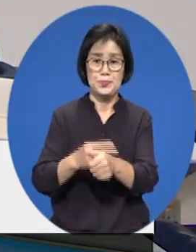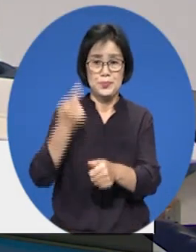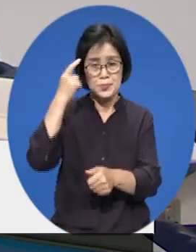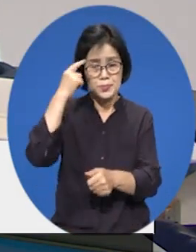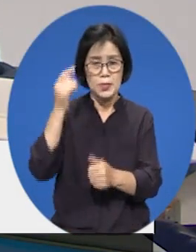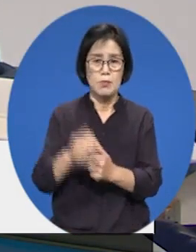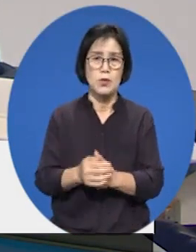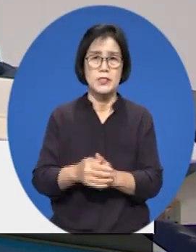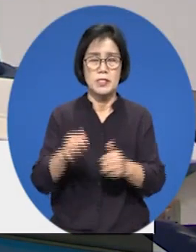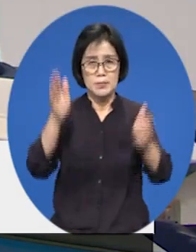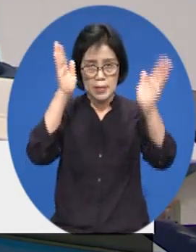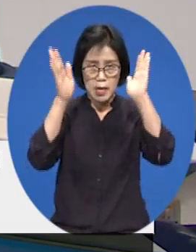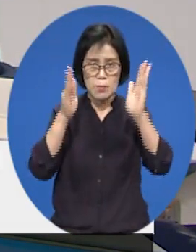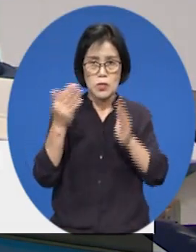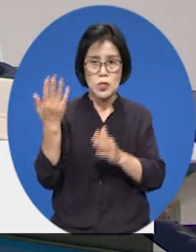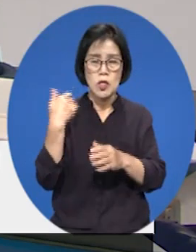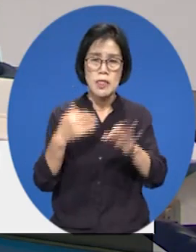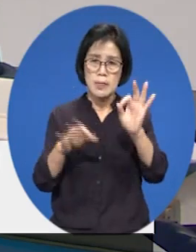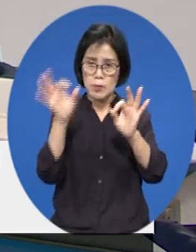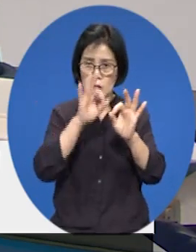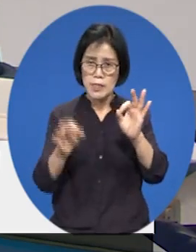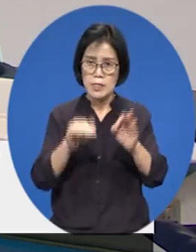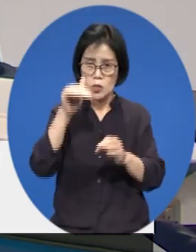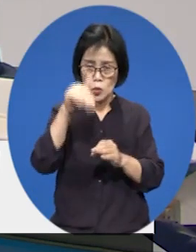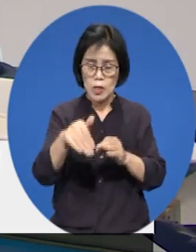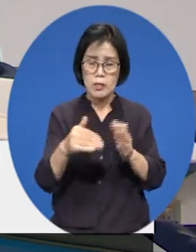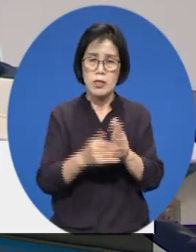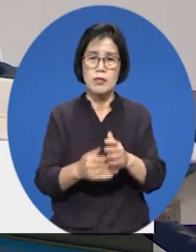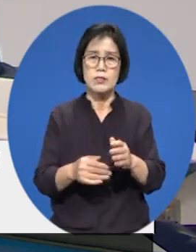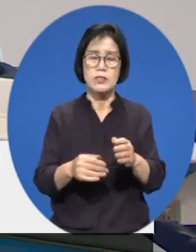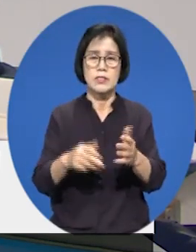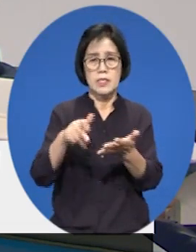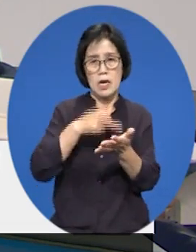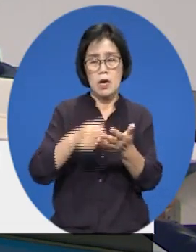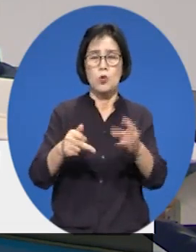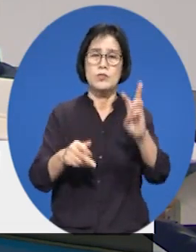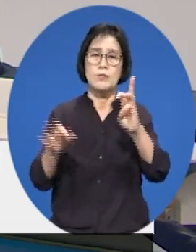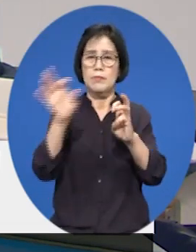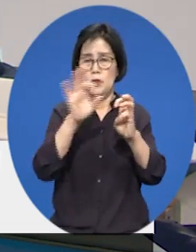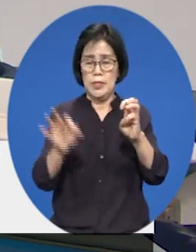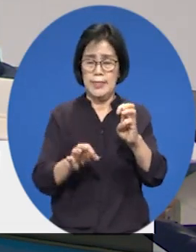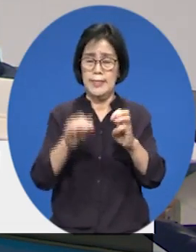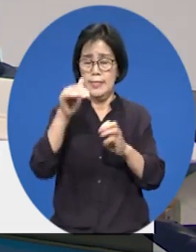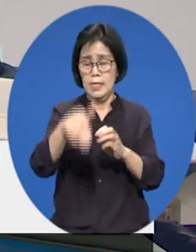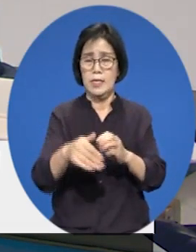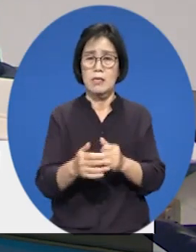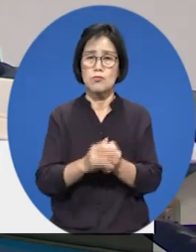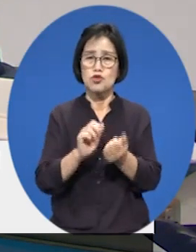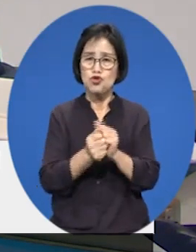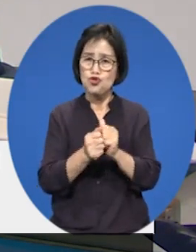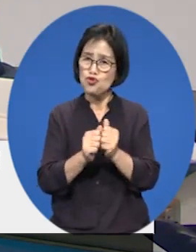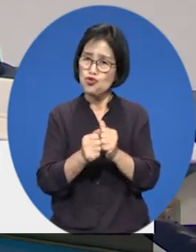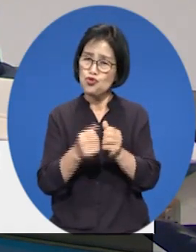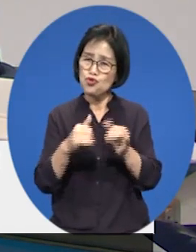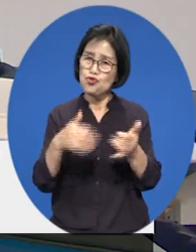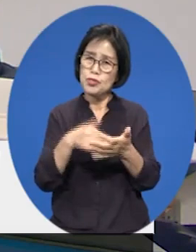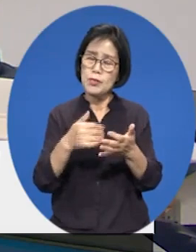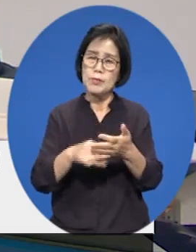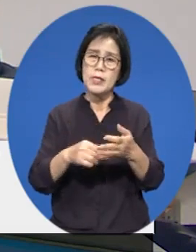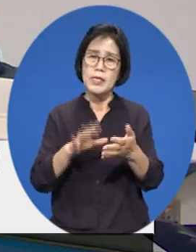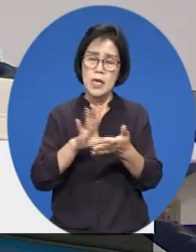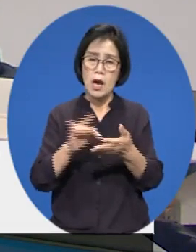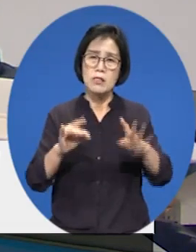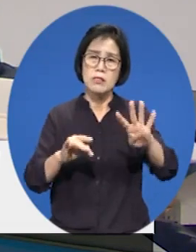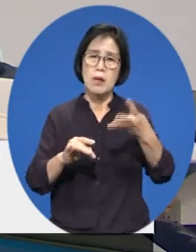전고점 대비 한 10% 정도 하락했고 가카오 만 30% 하락의 씁니다 양쪽에 주 족한 200만 면도 못 되니깐 400만